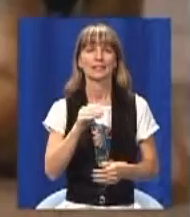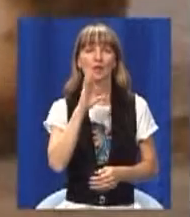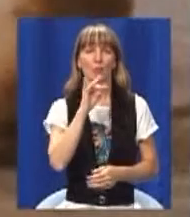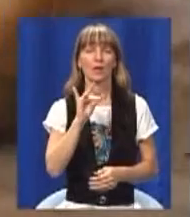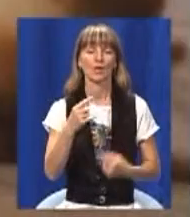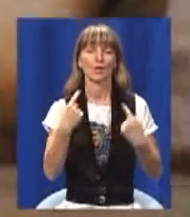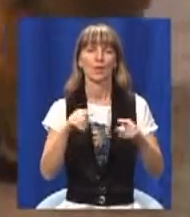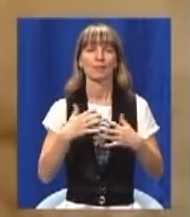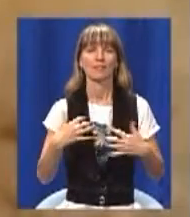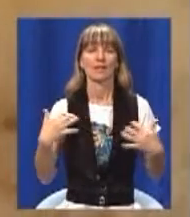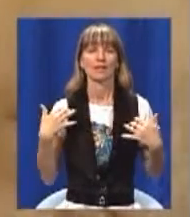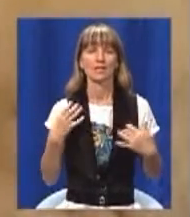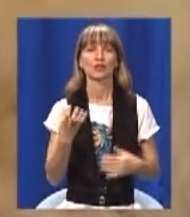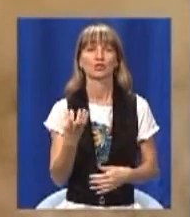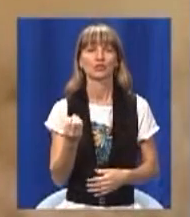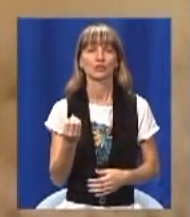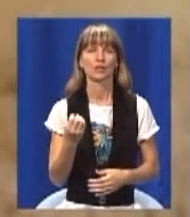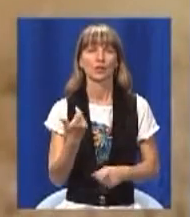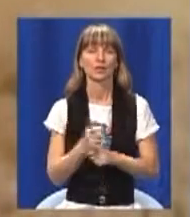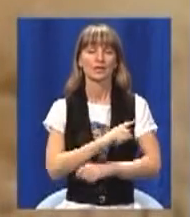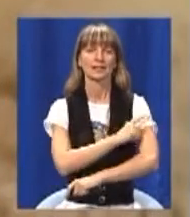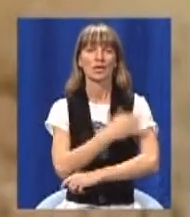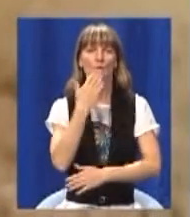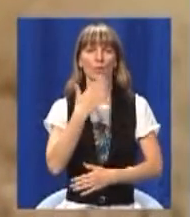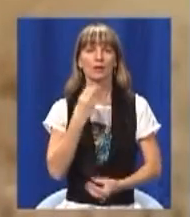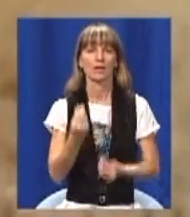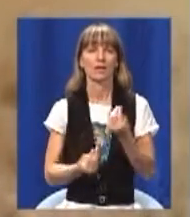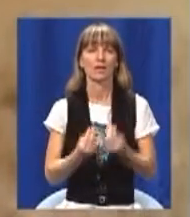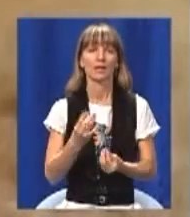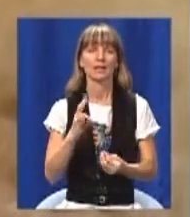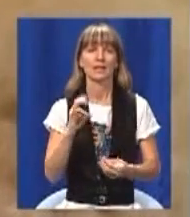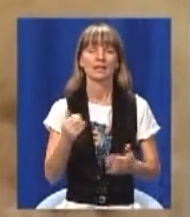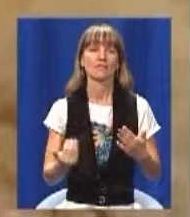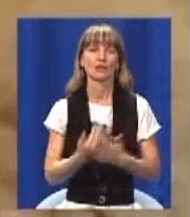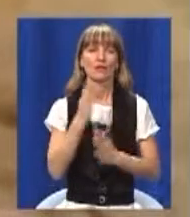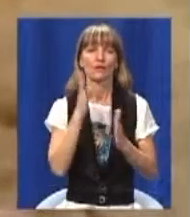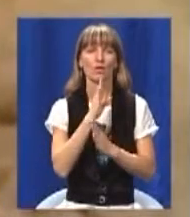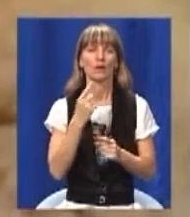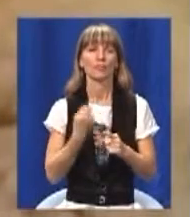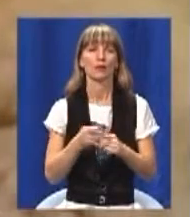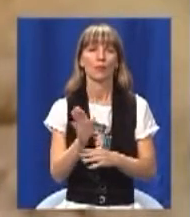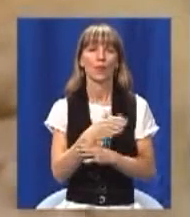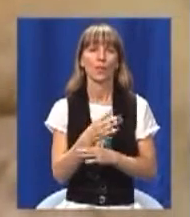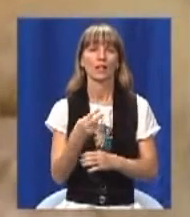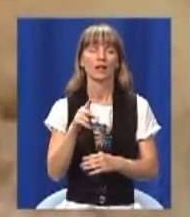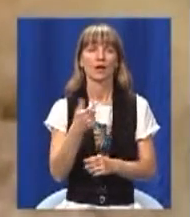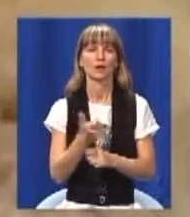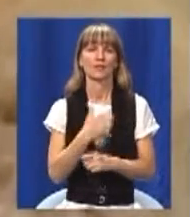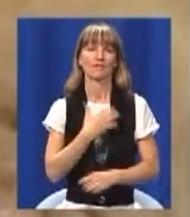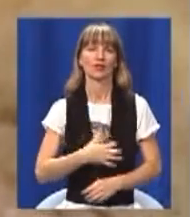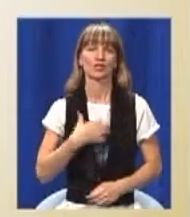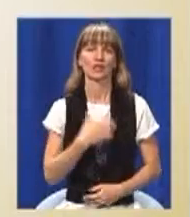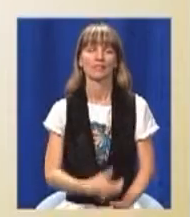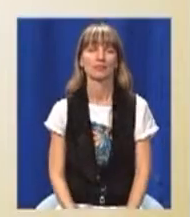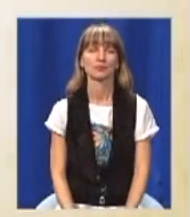та іншими тваринами. А ще дуже сильно полюбляють бавитися на свіжому повітрі, тому прогулянки для них є дуже